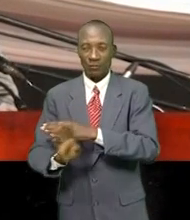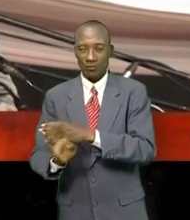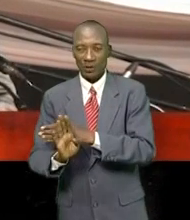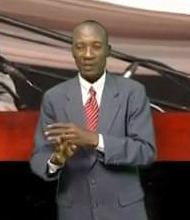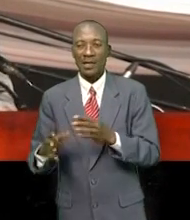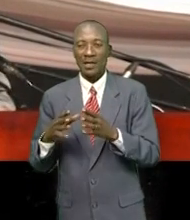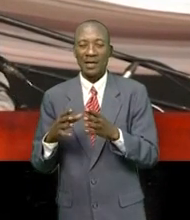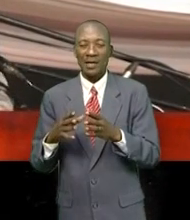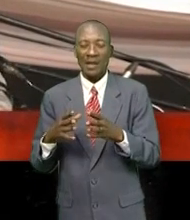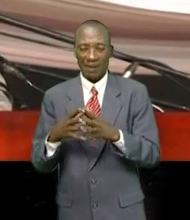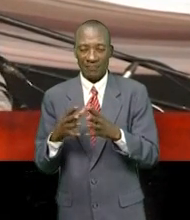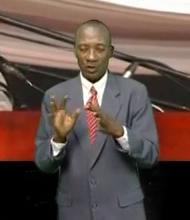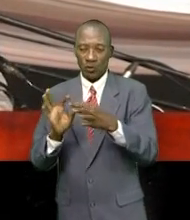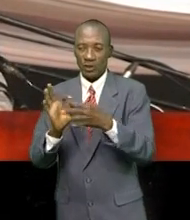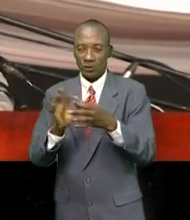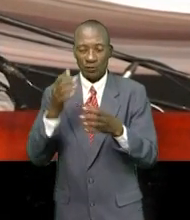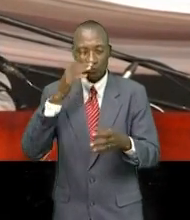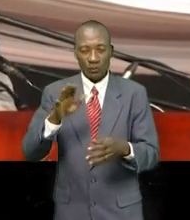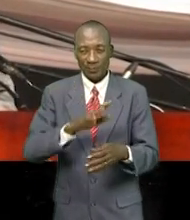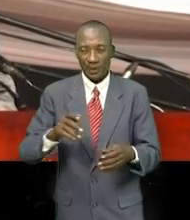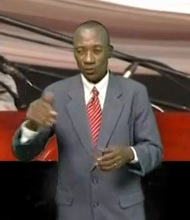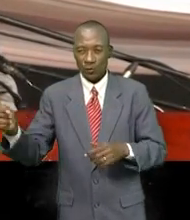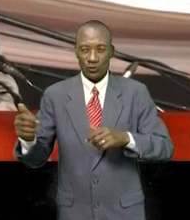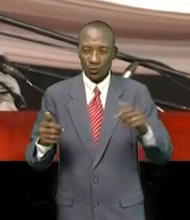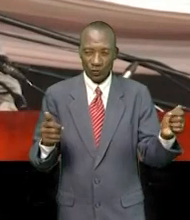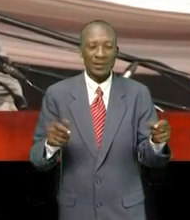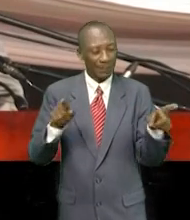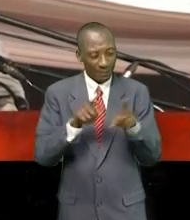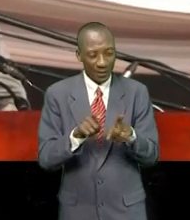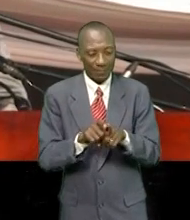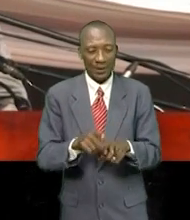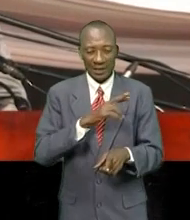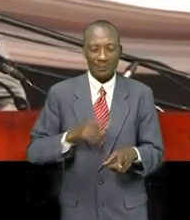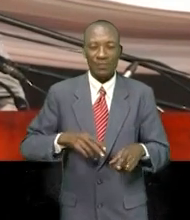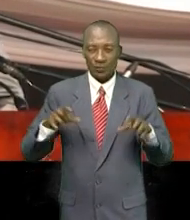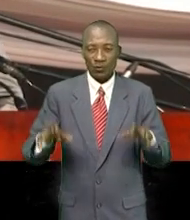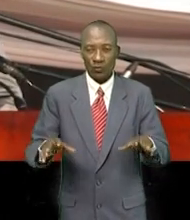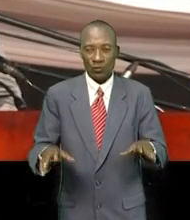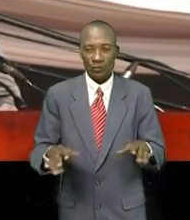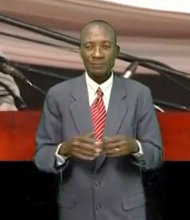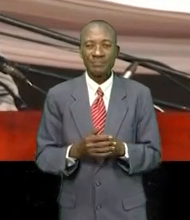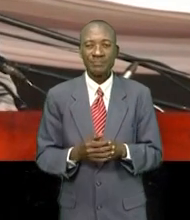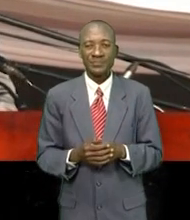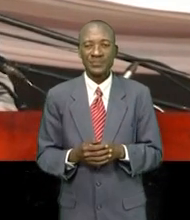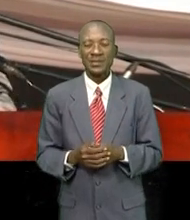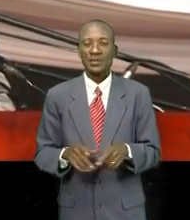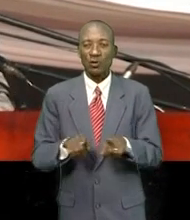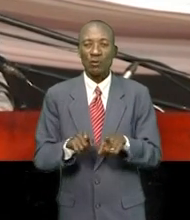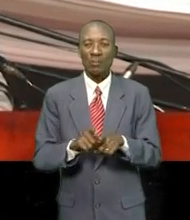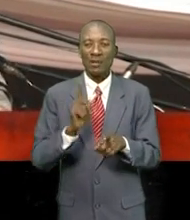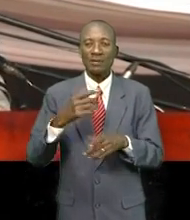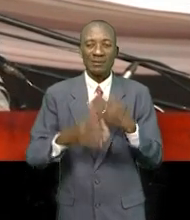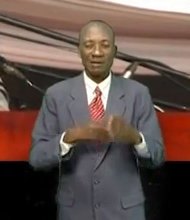d'autres pays de la région, dont la République démocratique du Congo, est une réalisation d'une opportunité